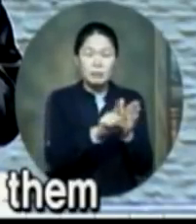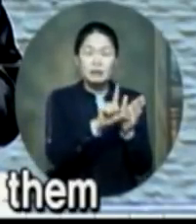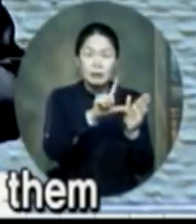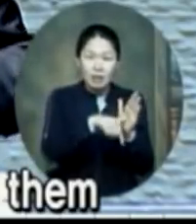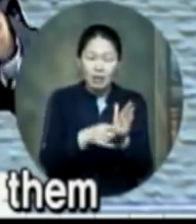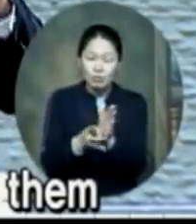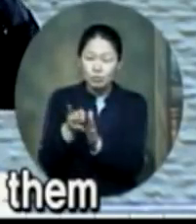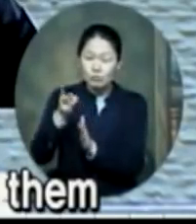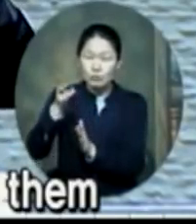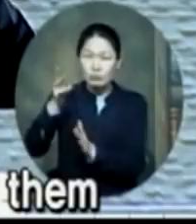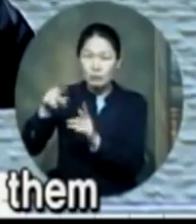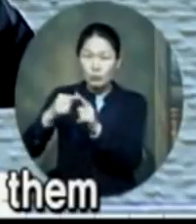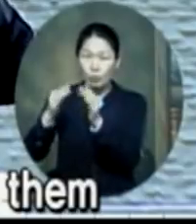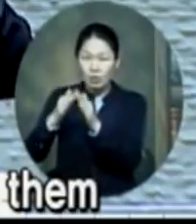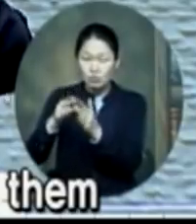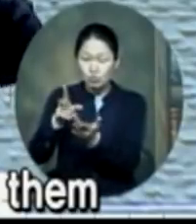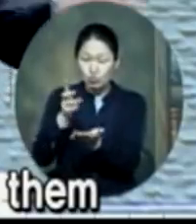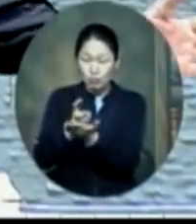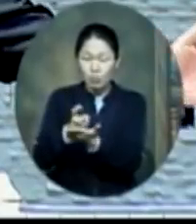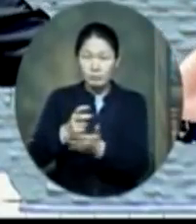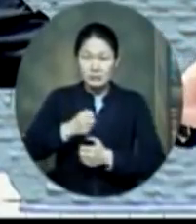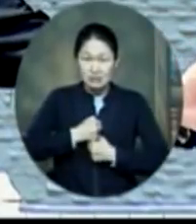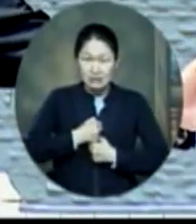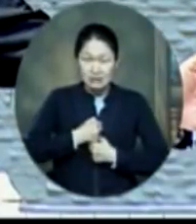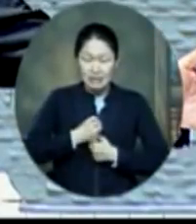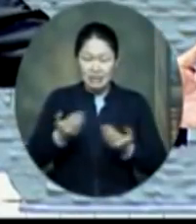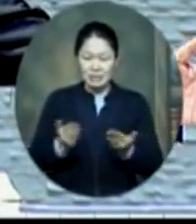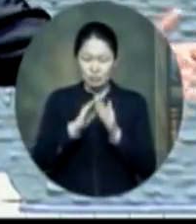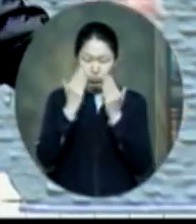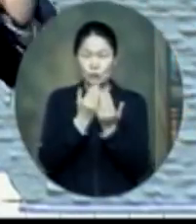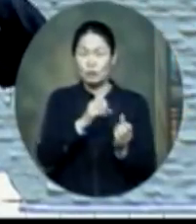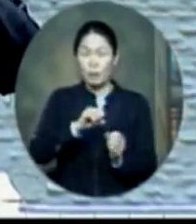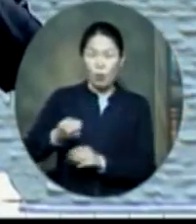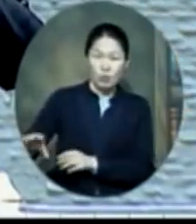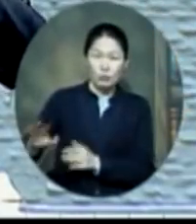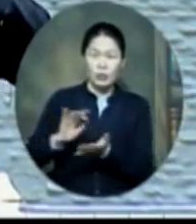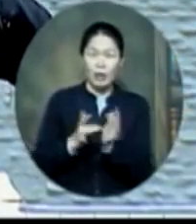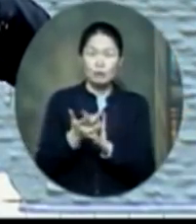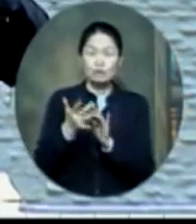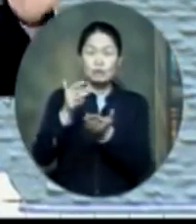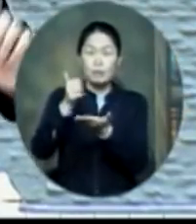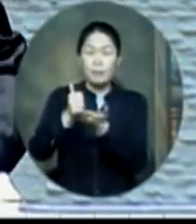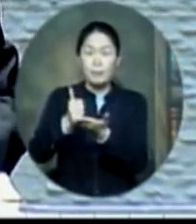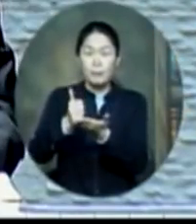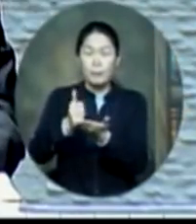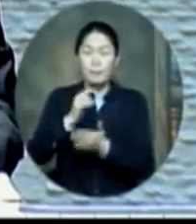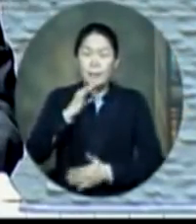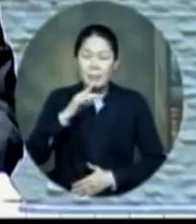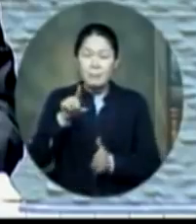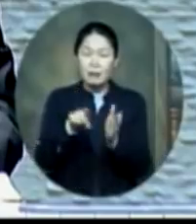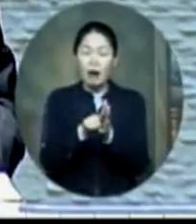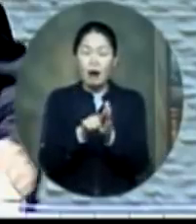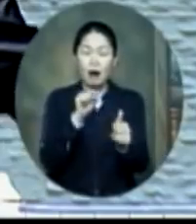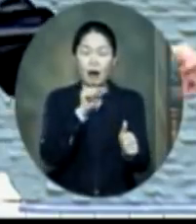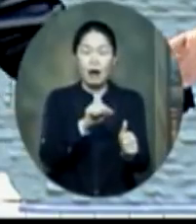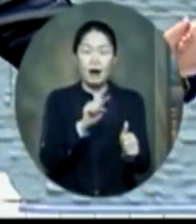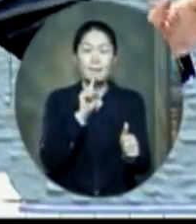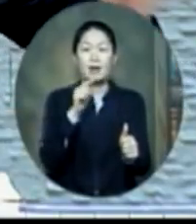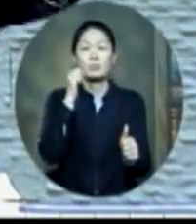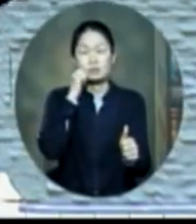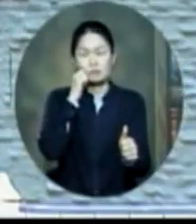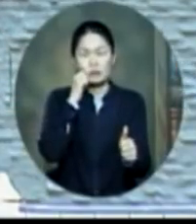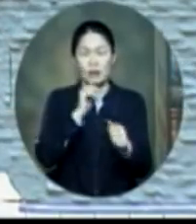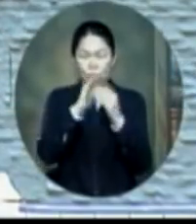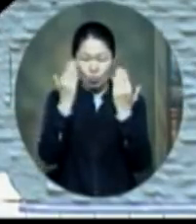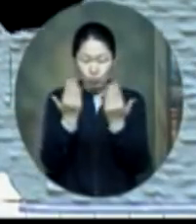교회에서 율법 지키는 일은 다 청산하고 이제 예수만 믿으라고 못했어요. 뭐